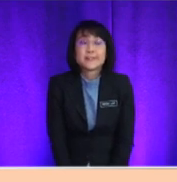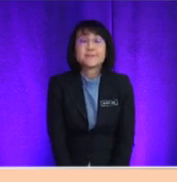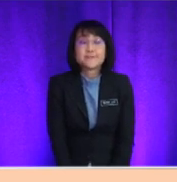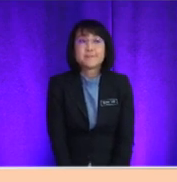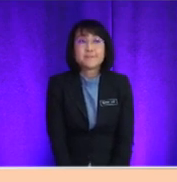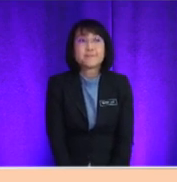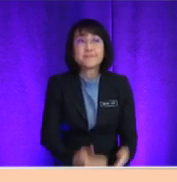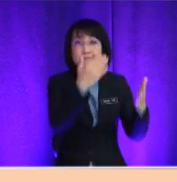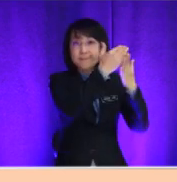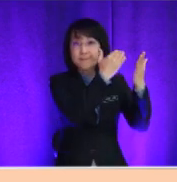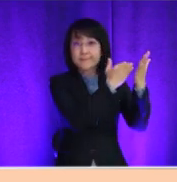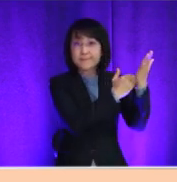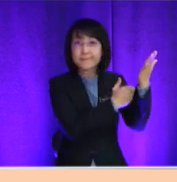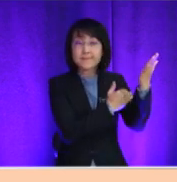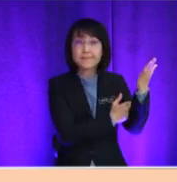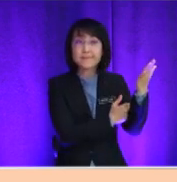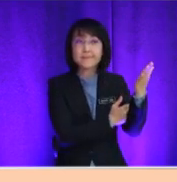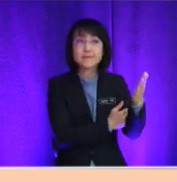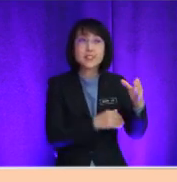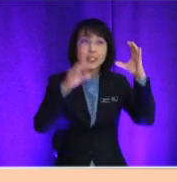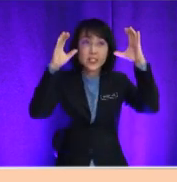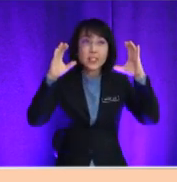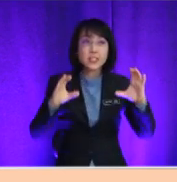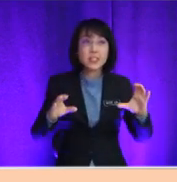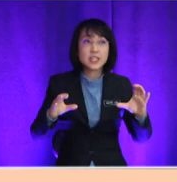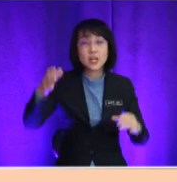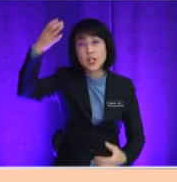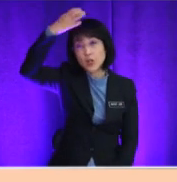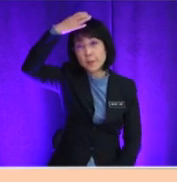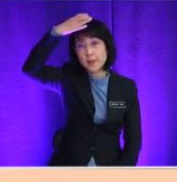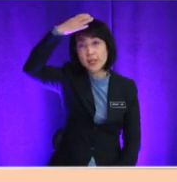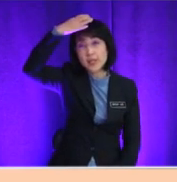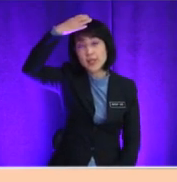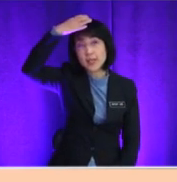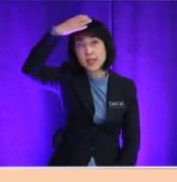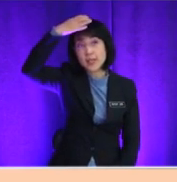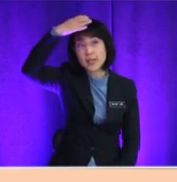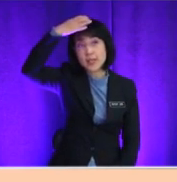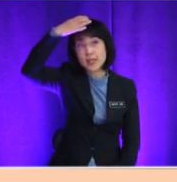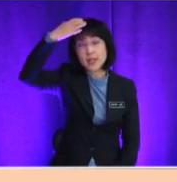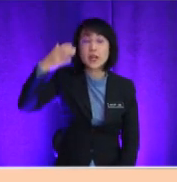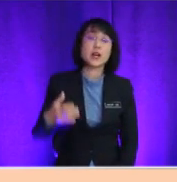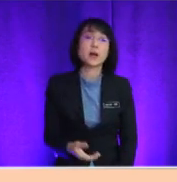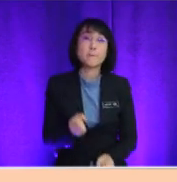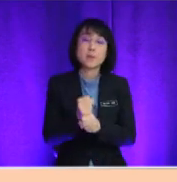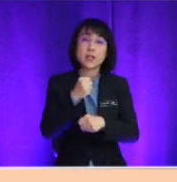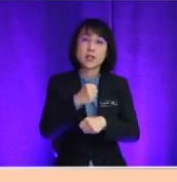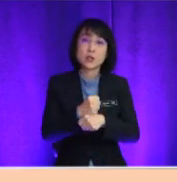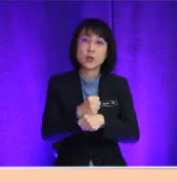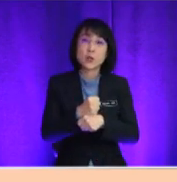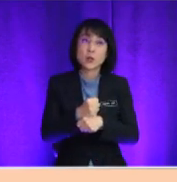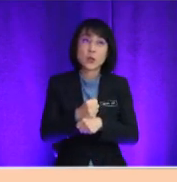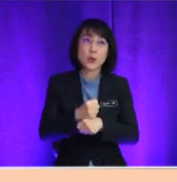dekat sini adalah ciri-ciri topi itulah yang mana posisi